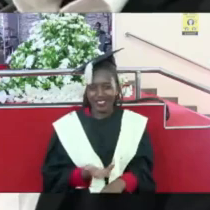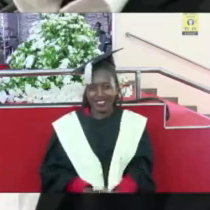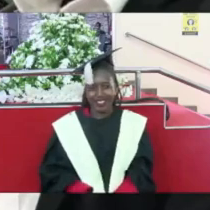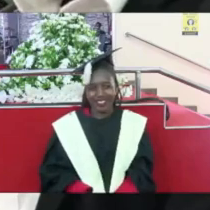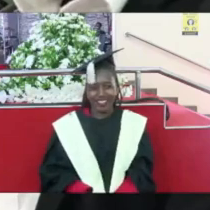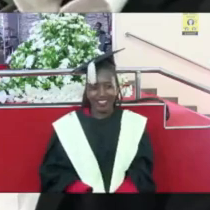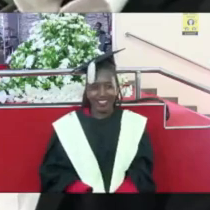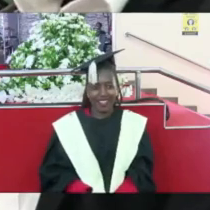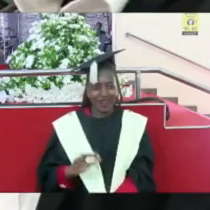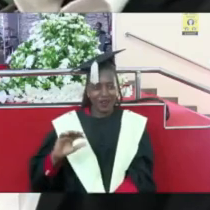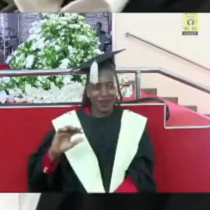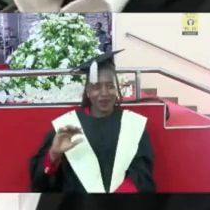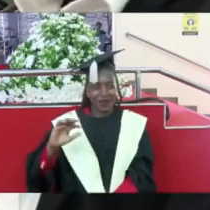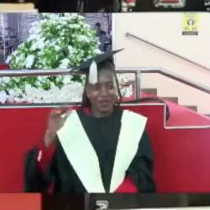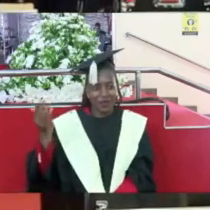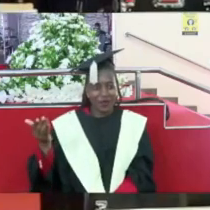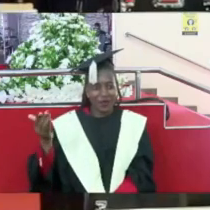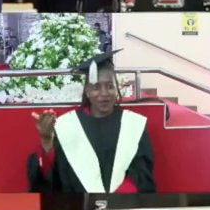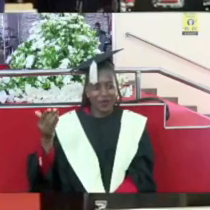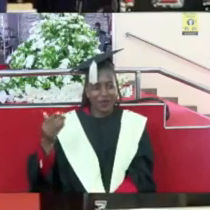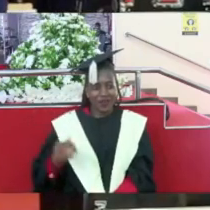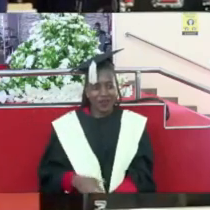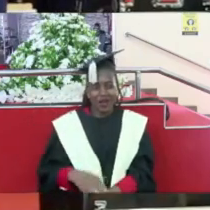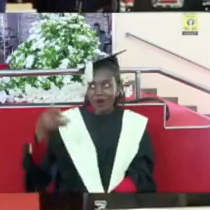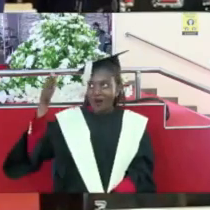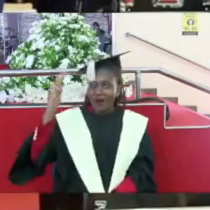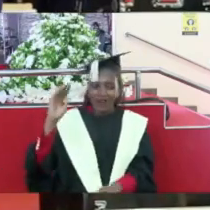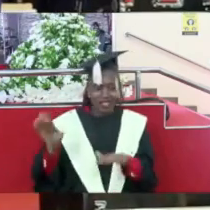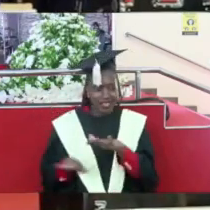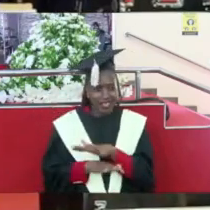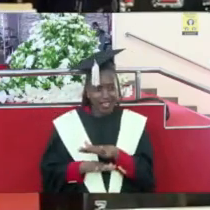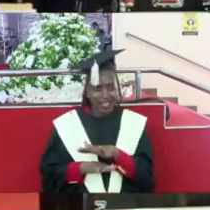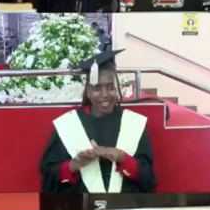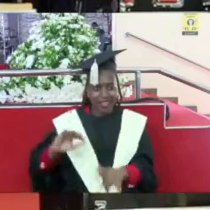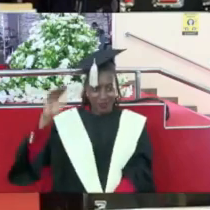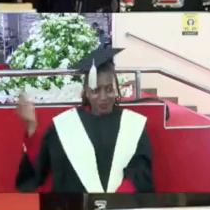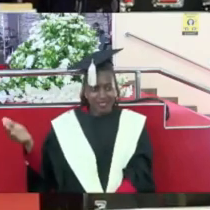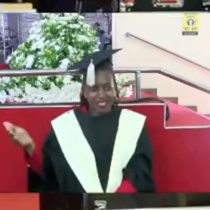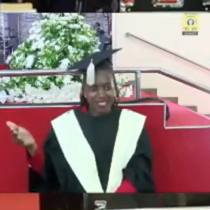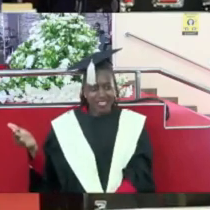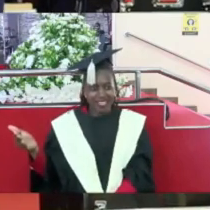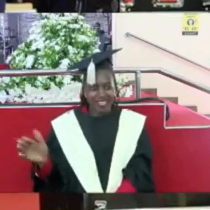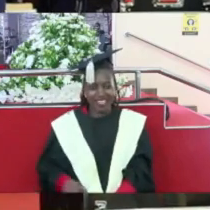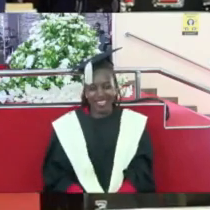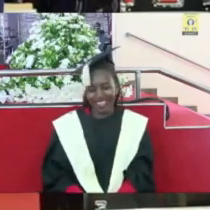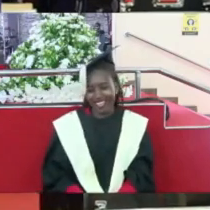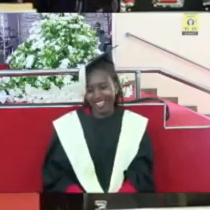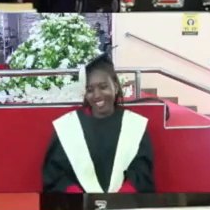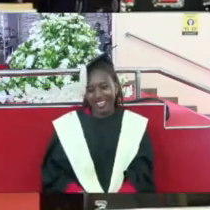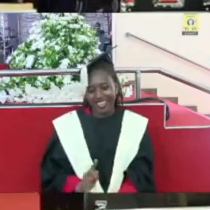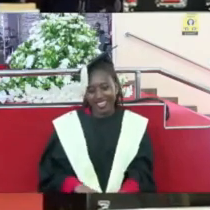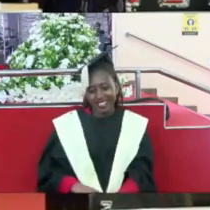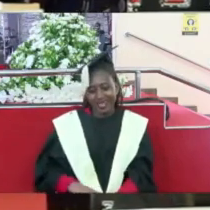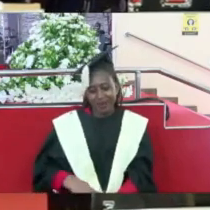milima hii, these mountains, and it's down there. akienda nyumbani anaenda akigosha. When he goes home